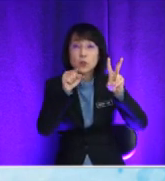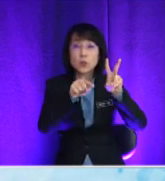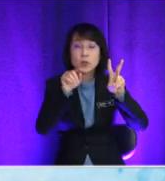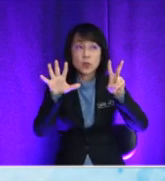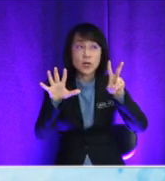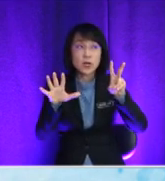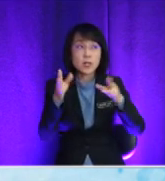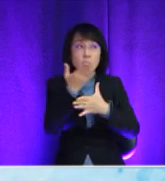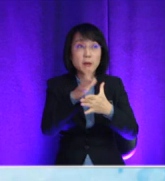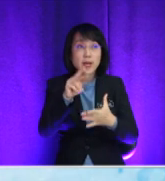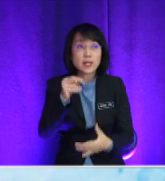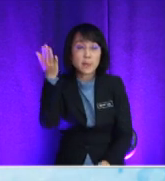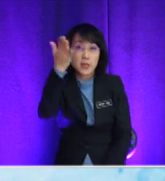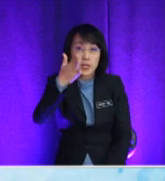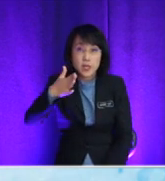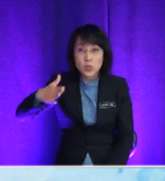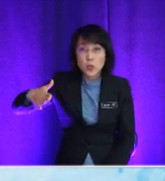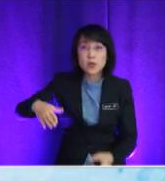lebih mudah